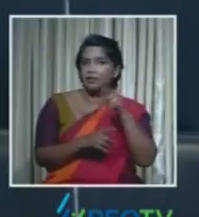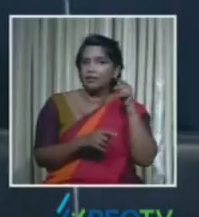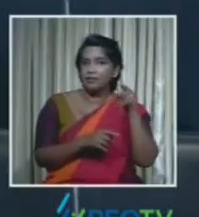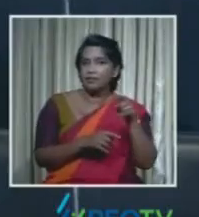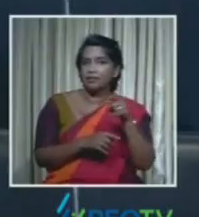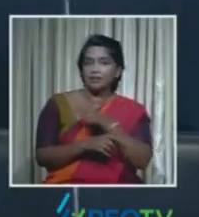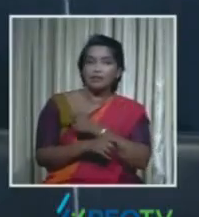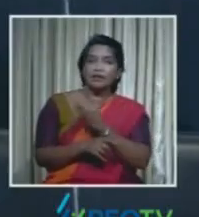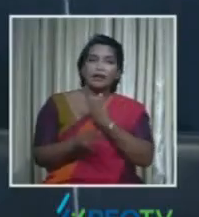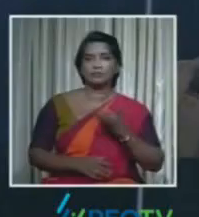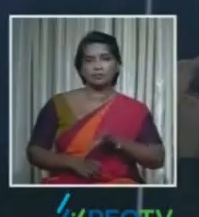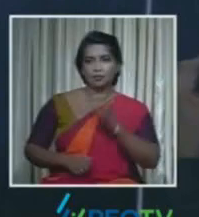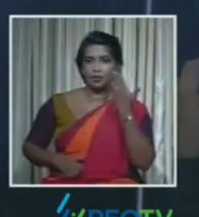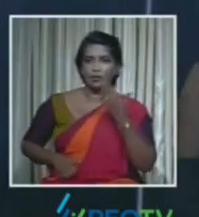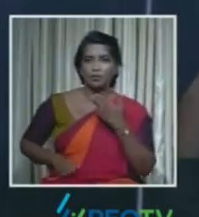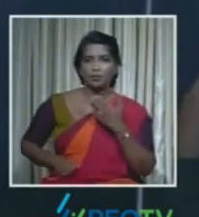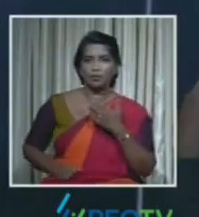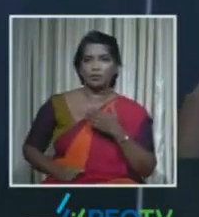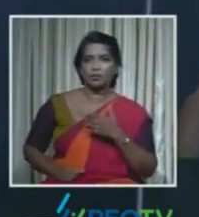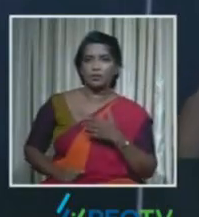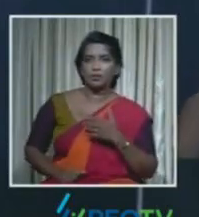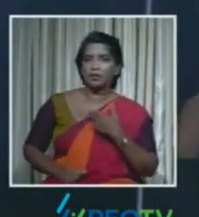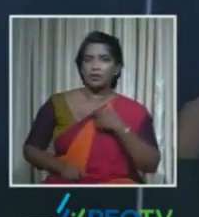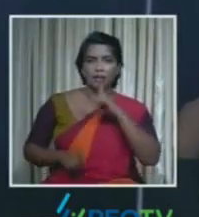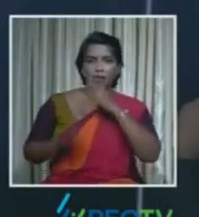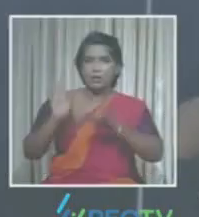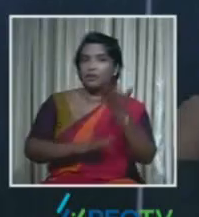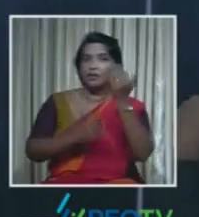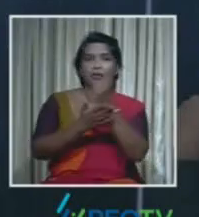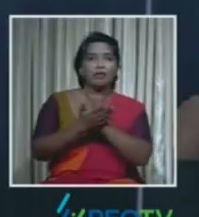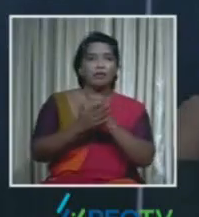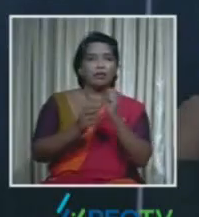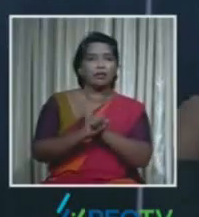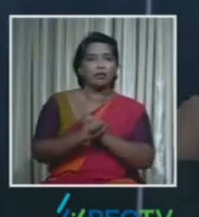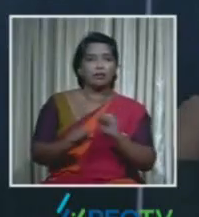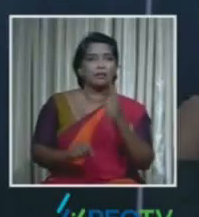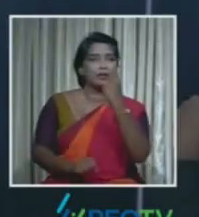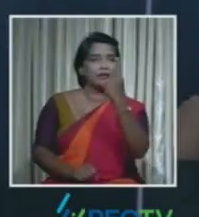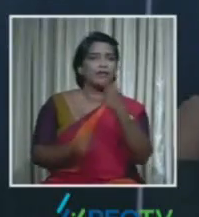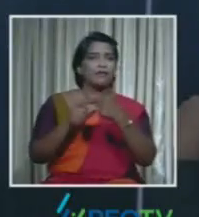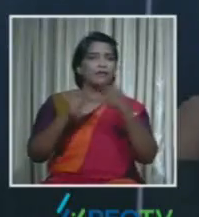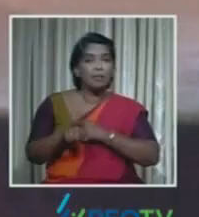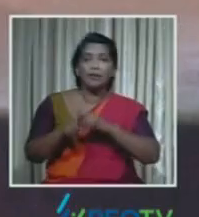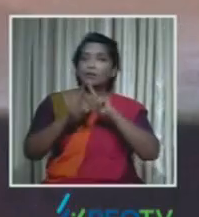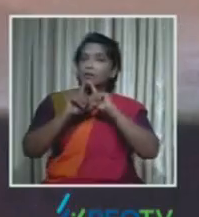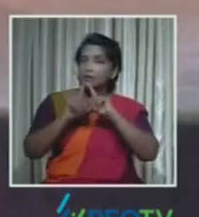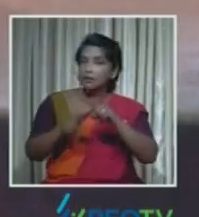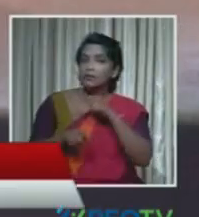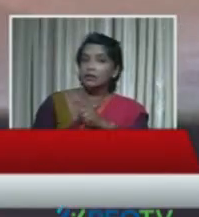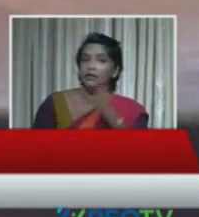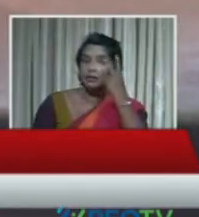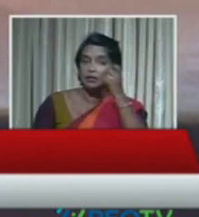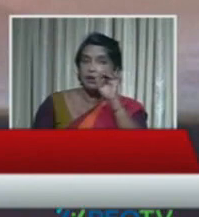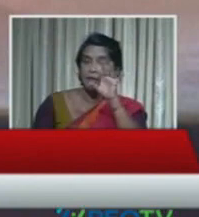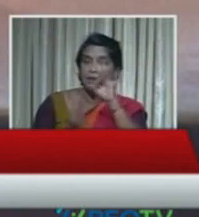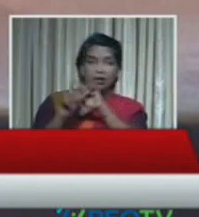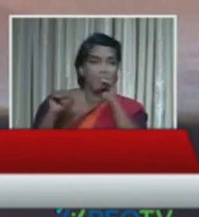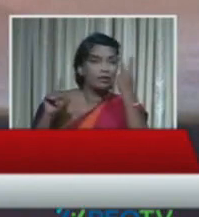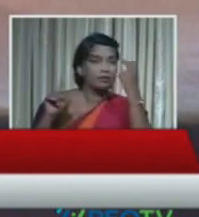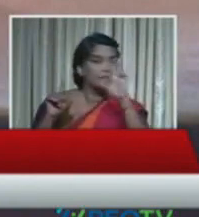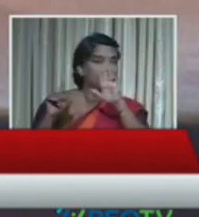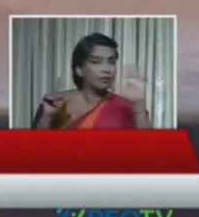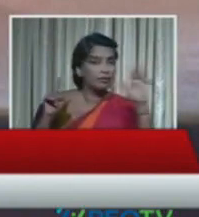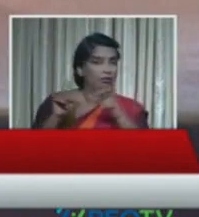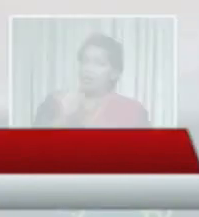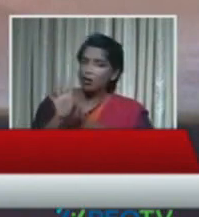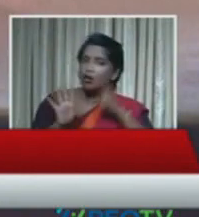කියනවා මට යන්න කියලා මම යන්න අපි කවුරුත් එතුමාට එවත් වෙලා යන්න කියන්නේ නැහැ ඔබතුමා තමයි විපක්ෂ නායකයෙක් ඉන්නේ 2015 ඉඳලා 2019 දක්වා